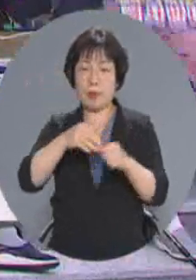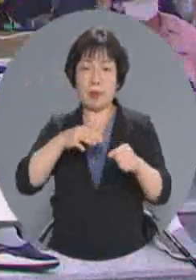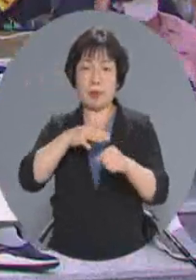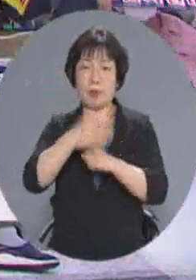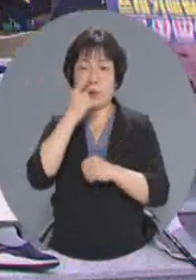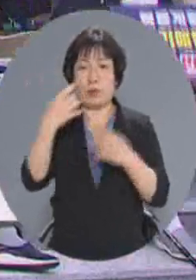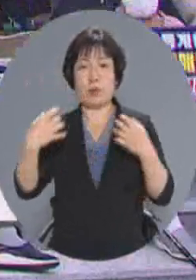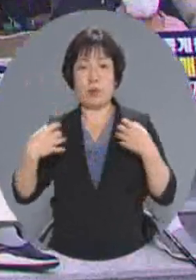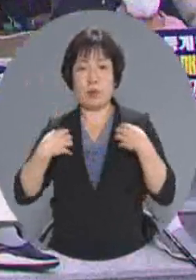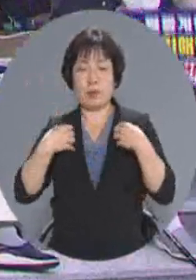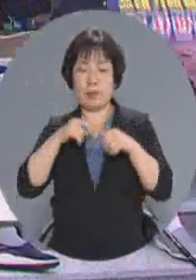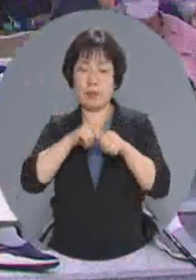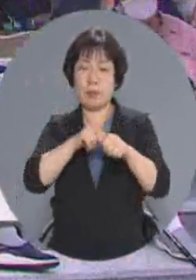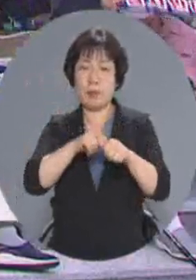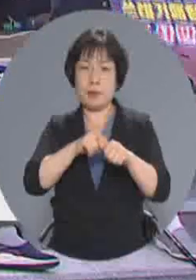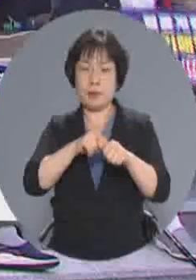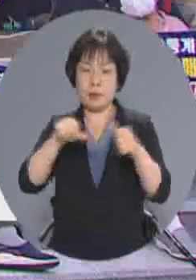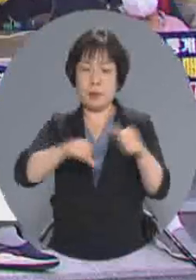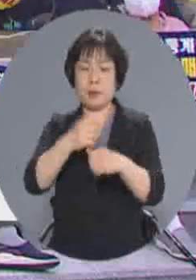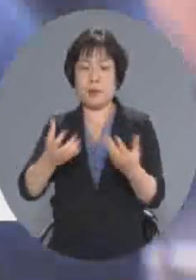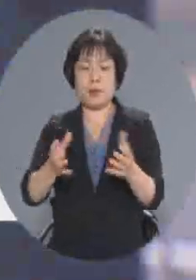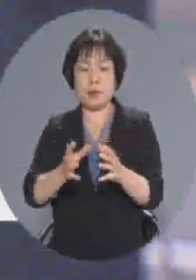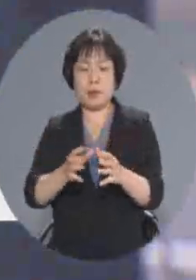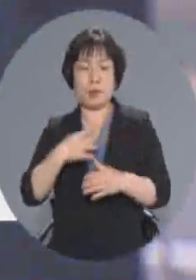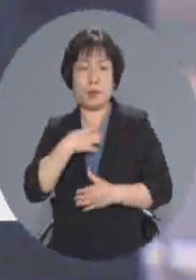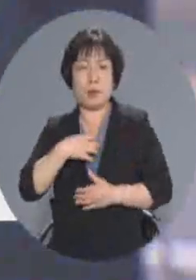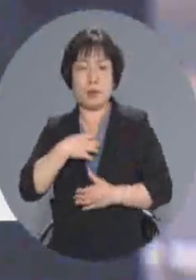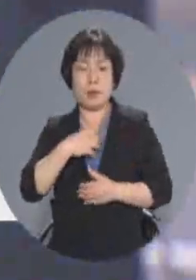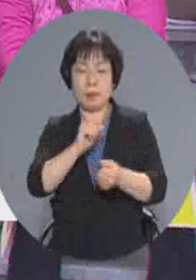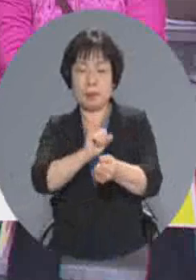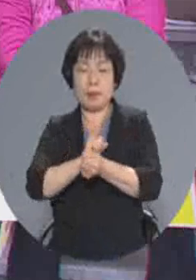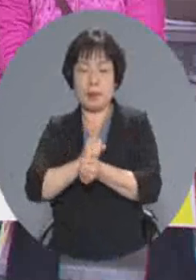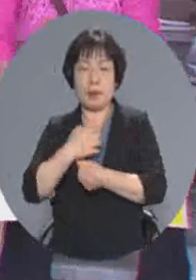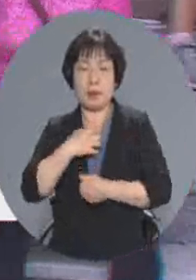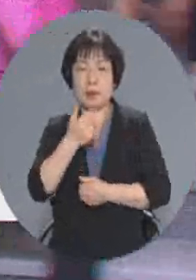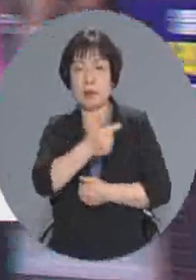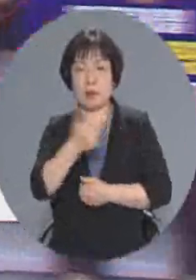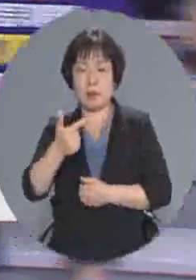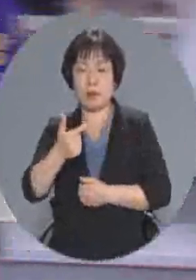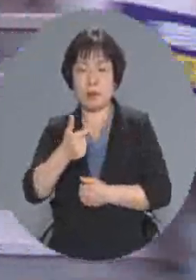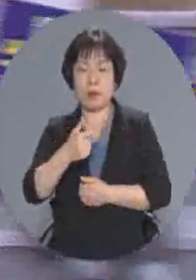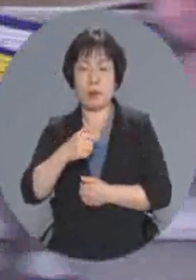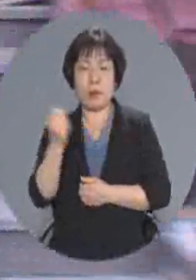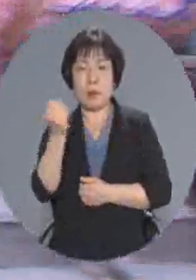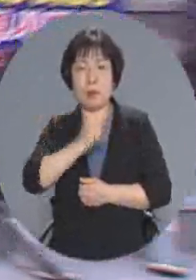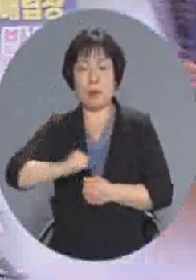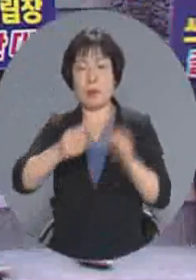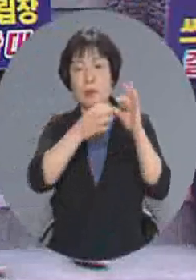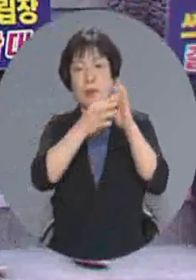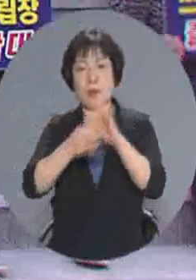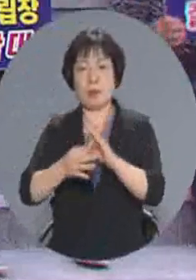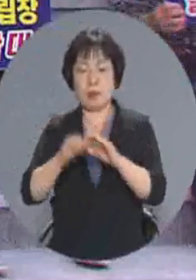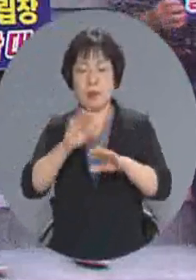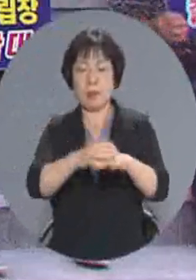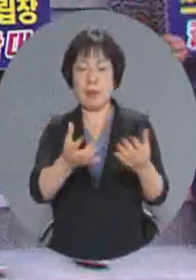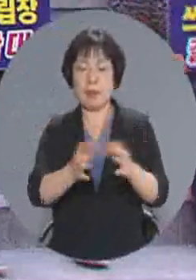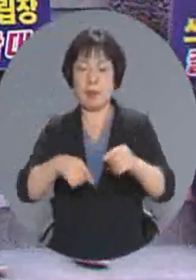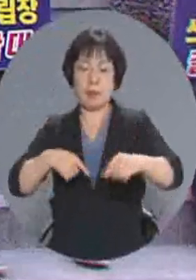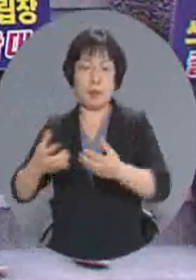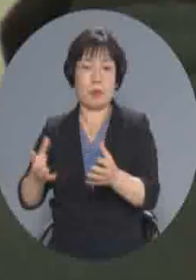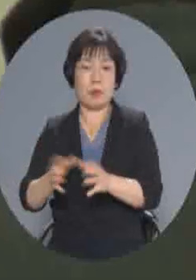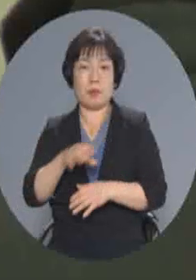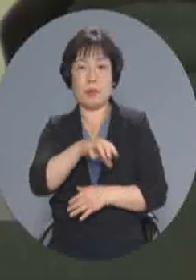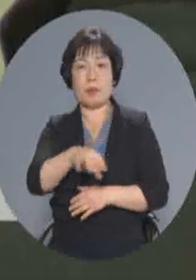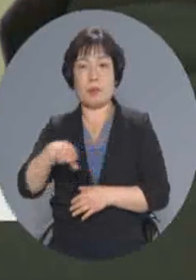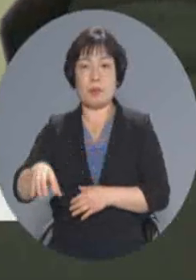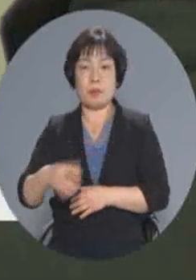적용하겠다는 순천시의 설득에도 환경오염을 우려한 주민들의 반발은 사그라들지 않고 있습니다. 농민단체와 정치권